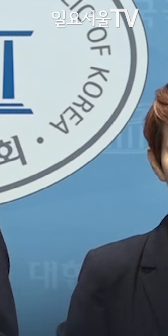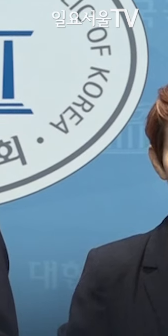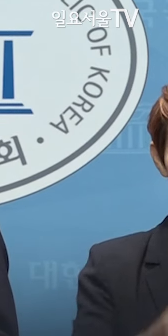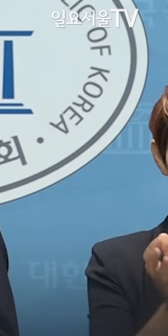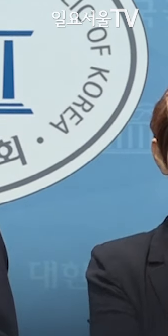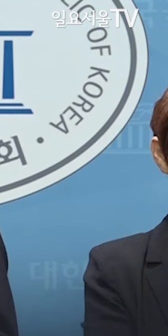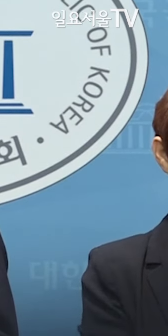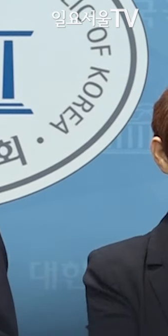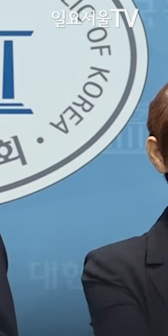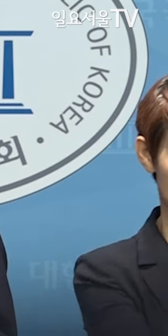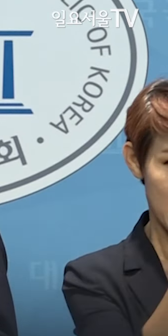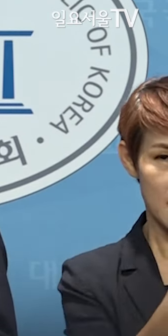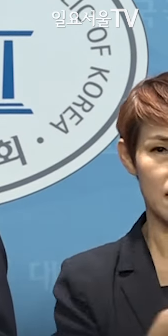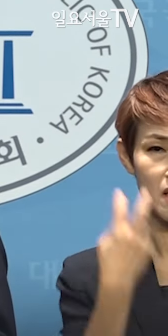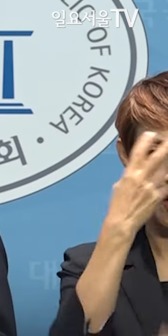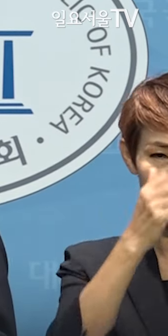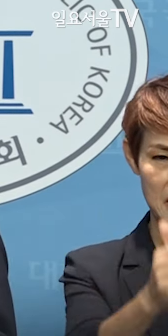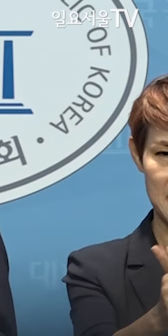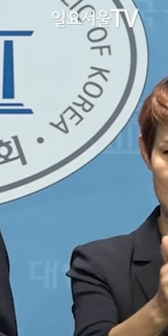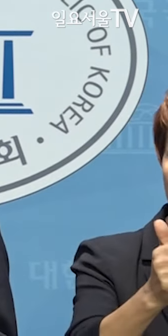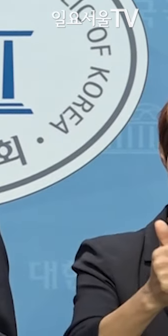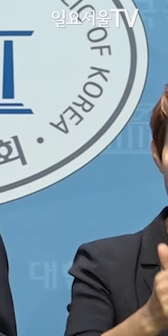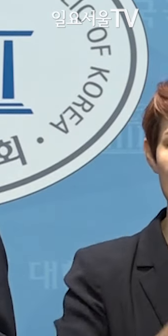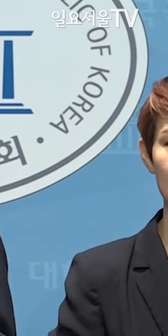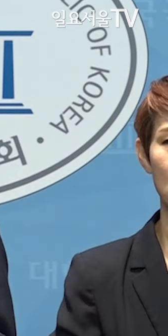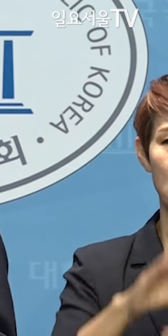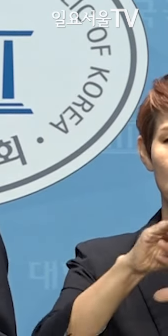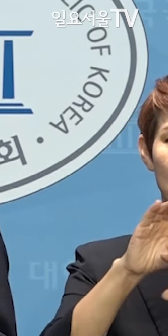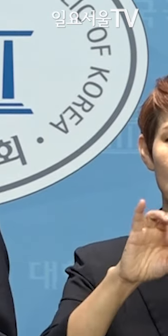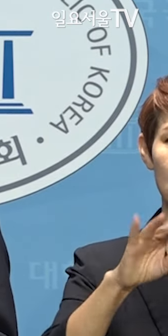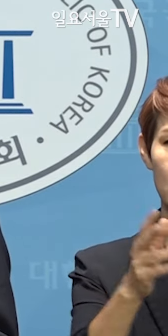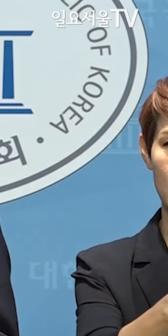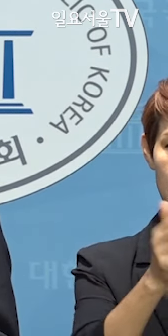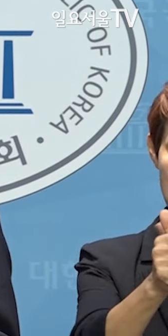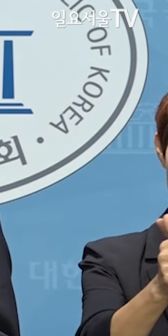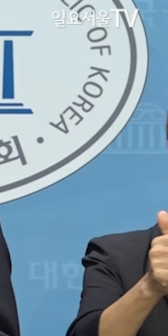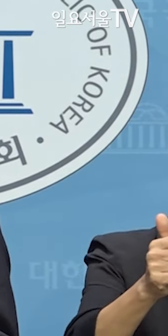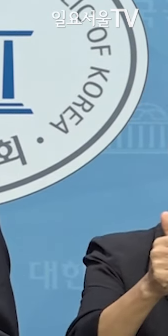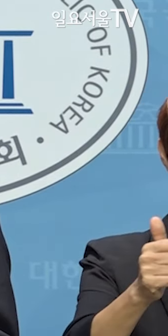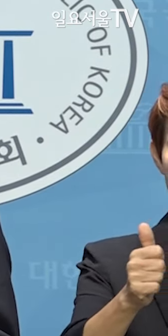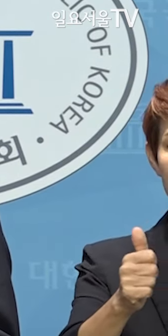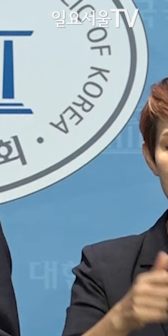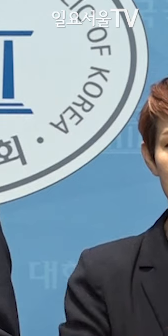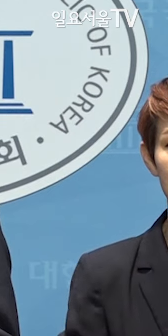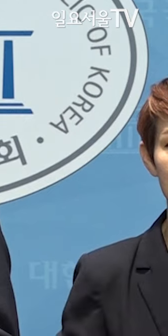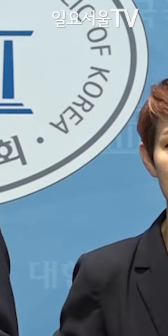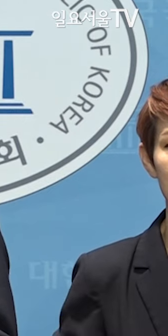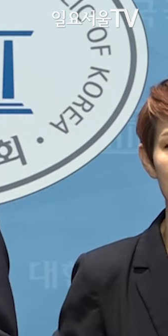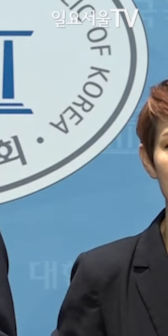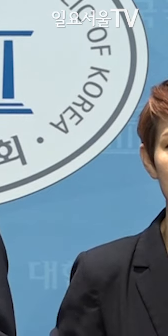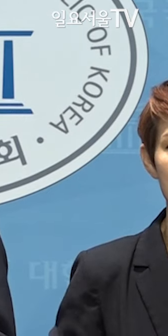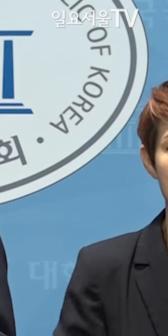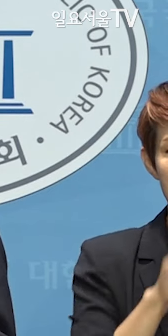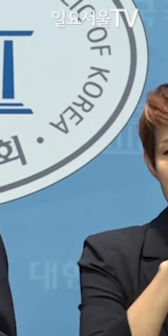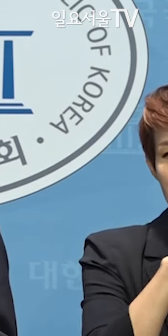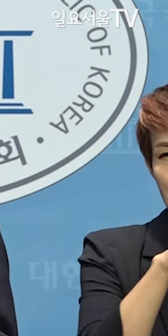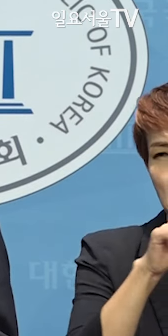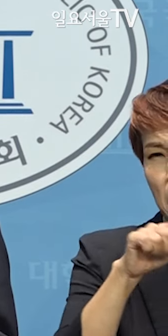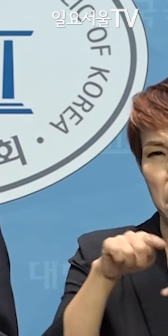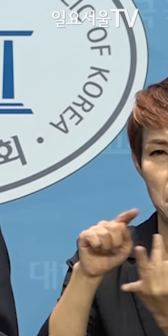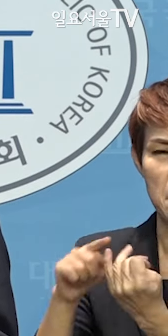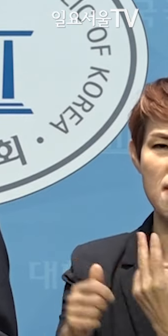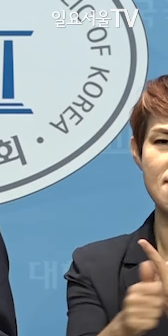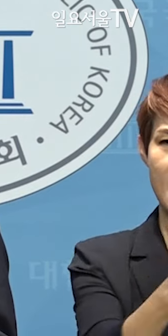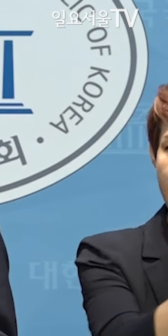탄핵 검사 탄핵 방송통신 위원장 탄핵까지 이런 온갖